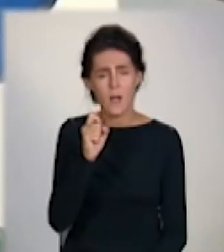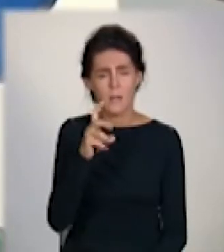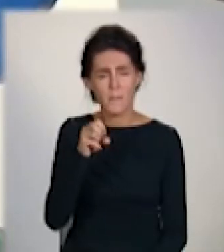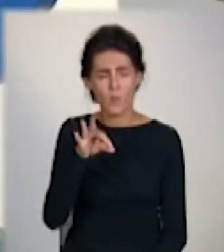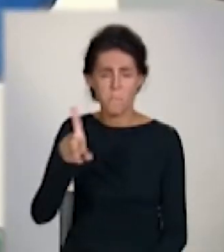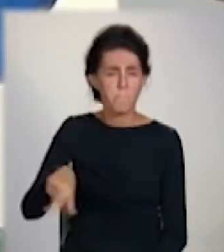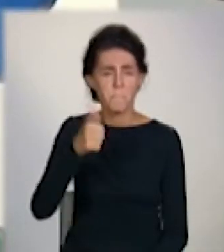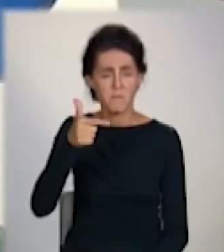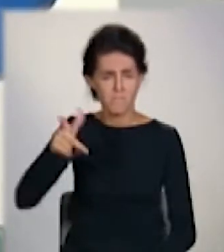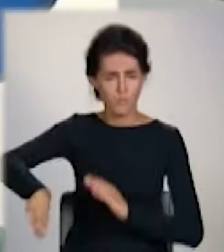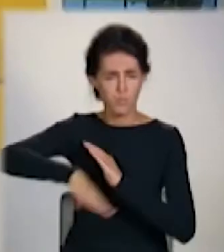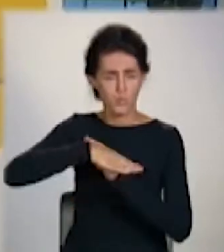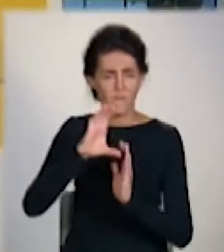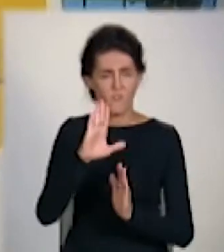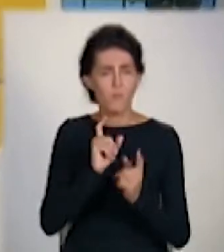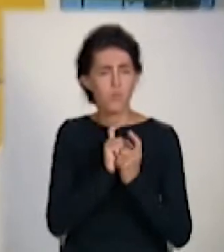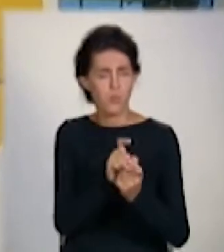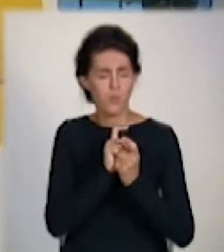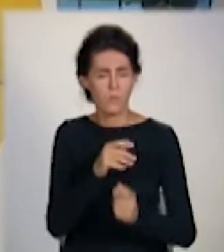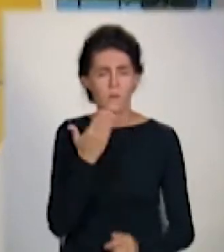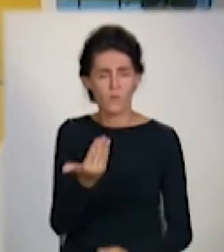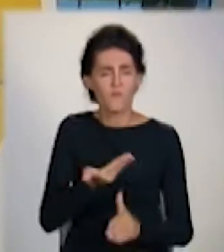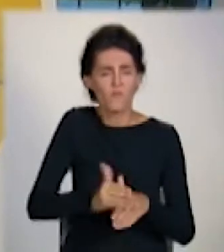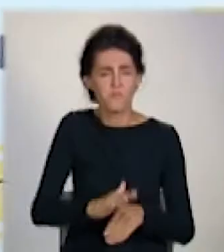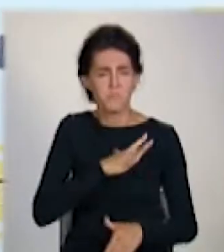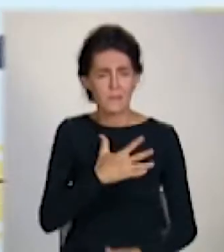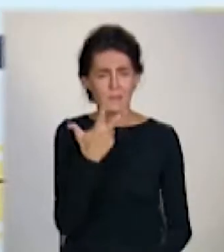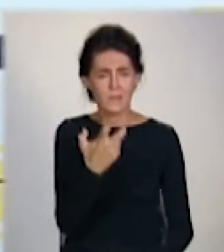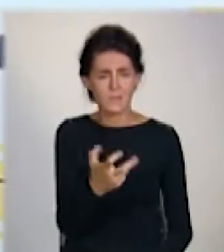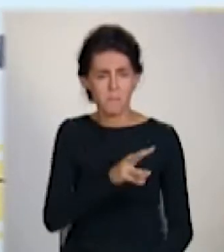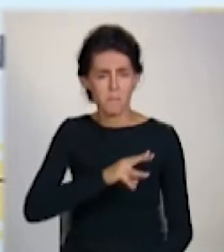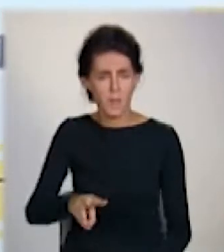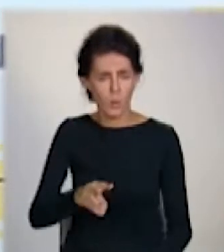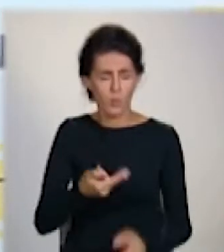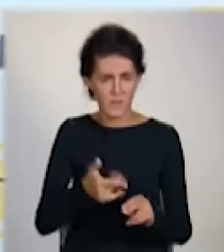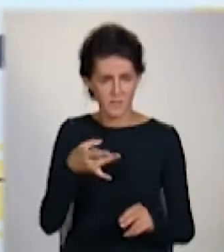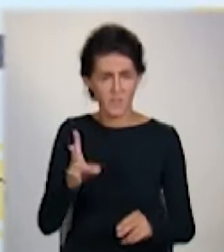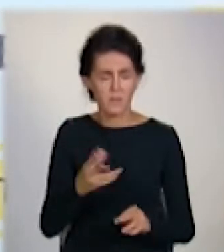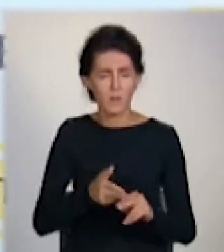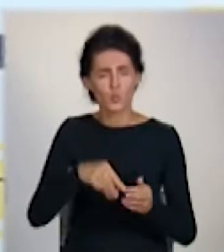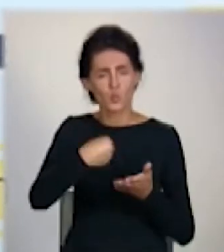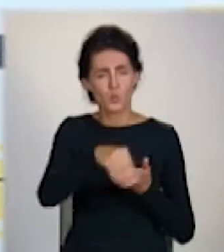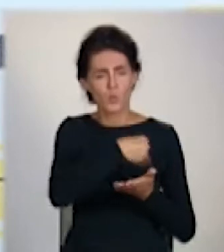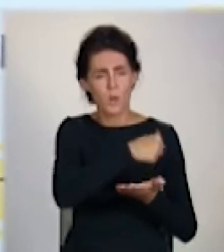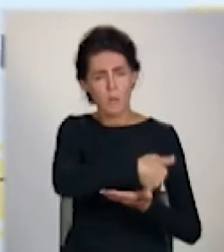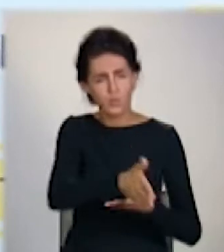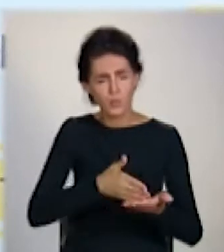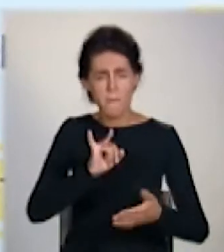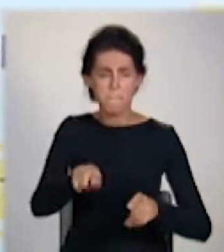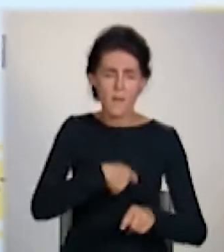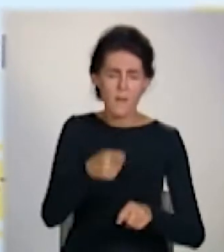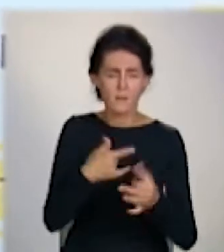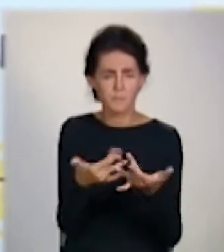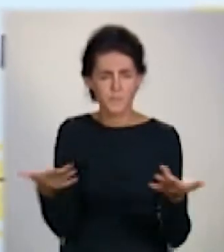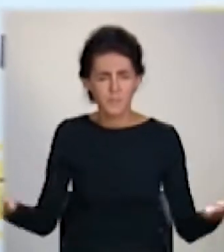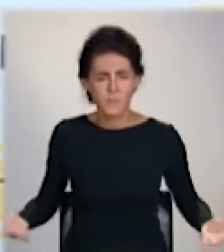країні в боротьбі з коронавірусом. Він виділив більше 300 мільйонів гривень на боротьбу для закупки обладнання і розходних матеріалів іменно